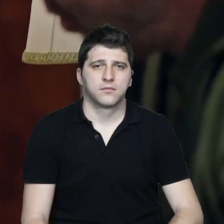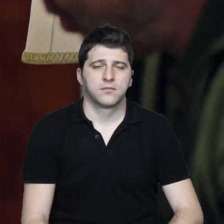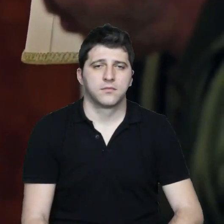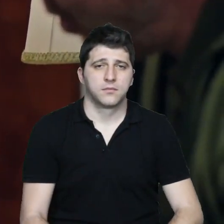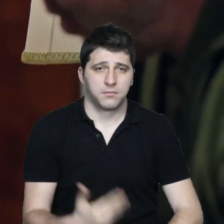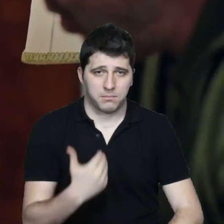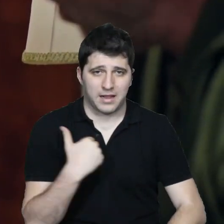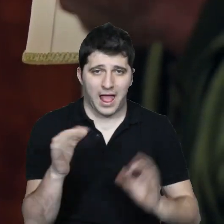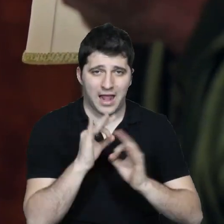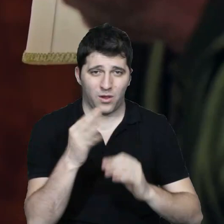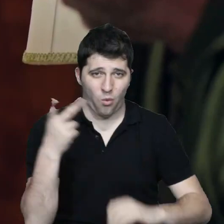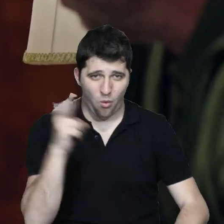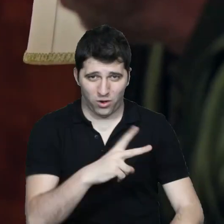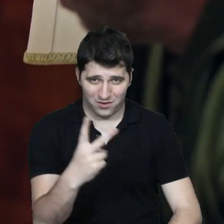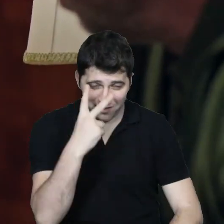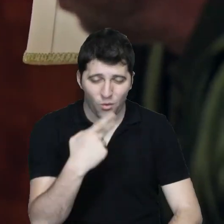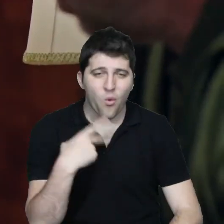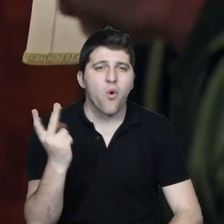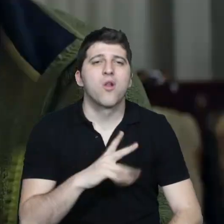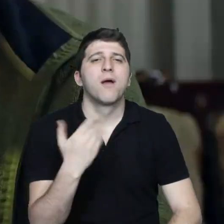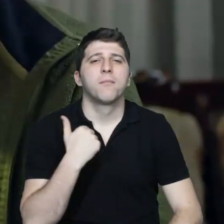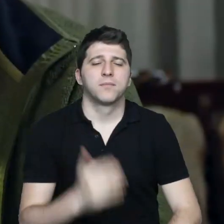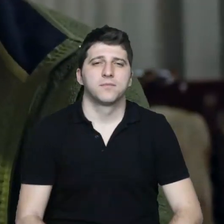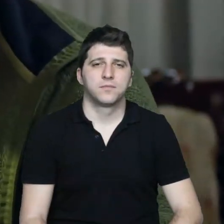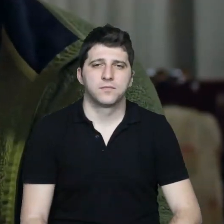Ben de erken ölecek bir göz var mı?